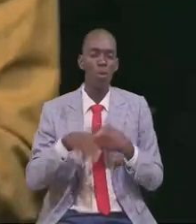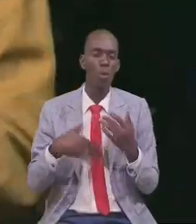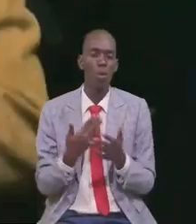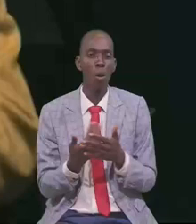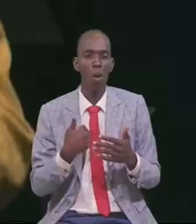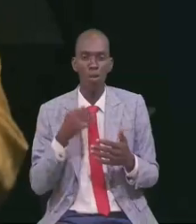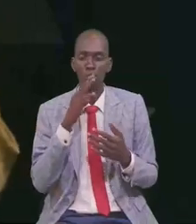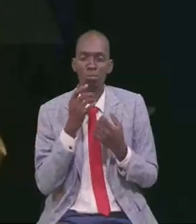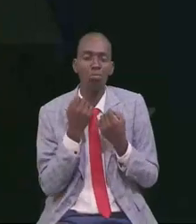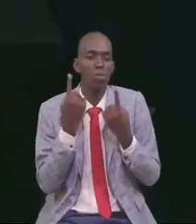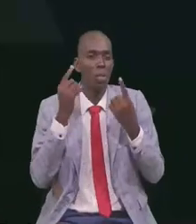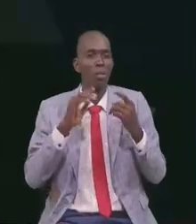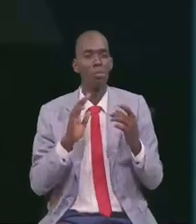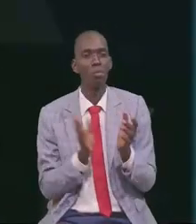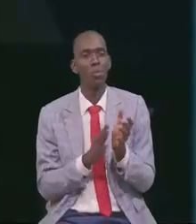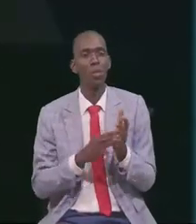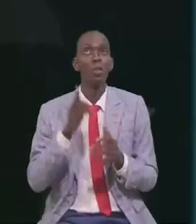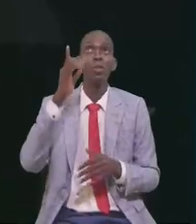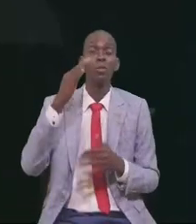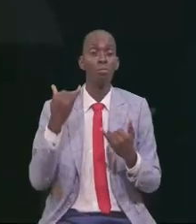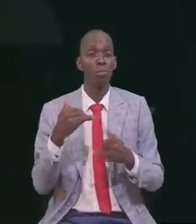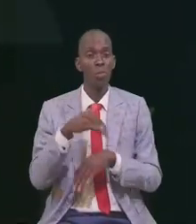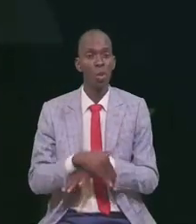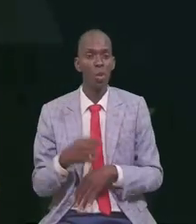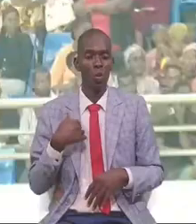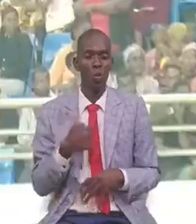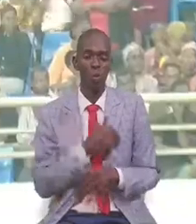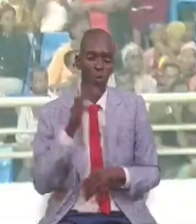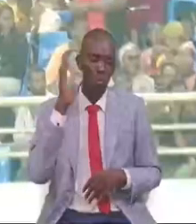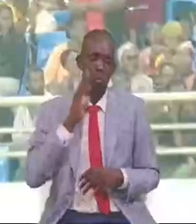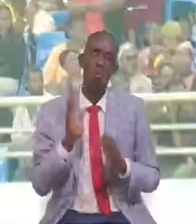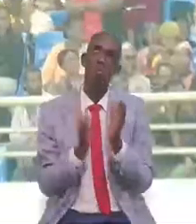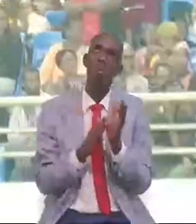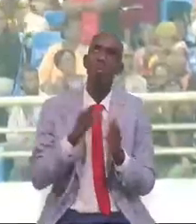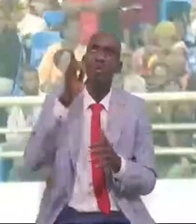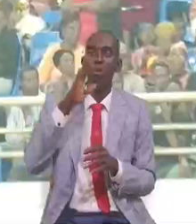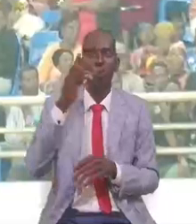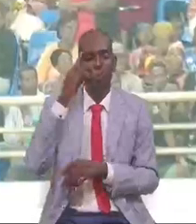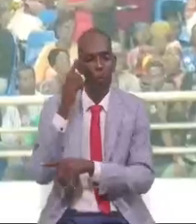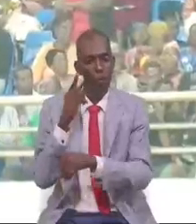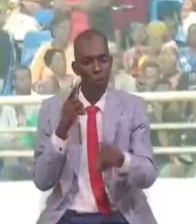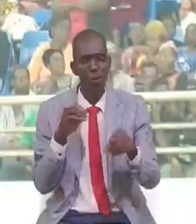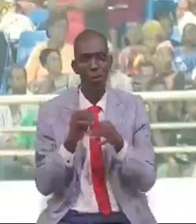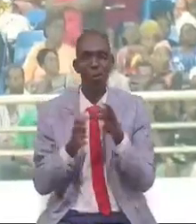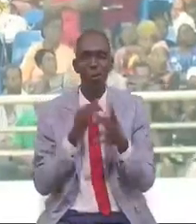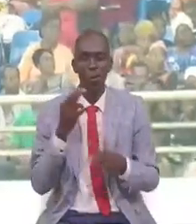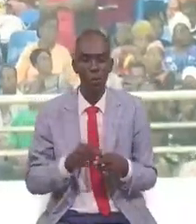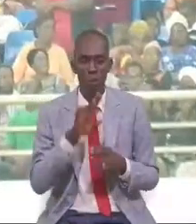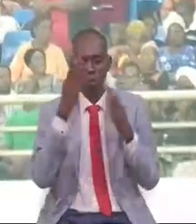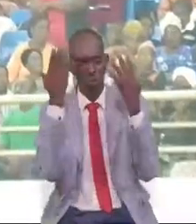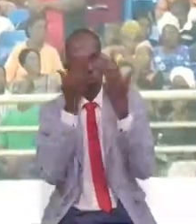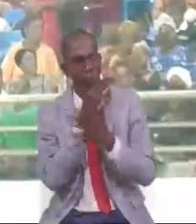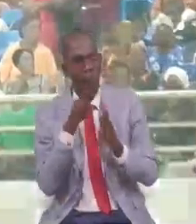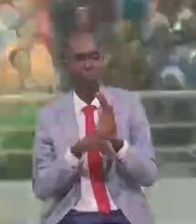Ce soir, nous allons glorifier Dieu en ta faveur. Tes ténèbres vont disparaître. Nous